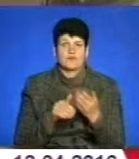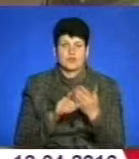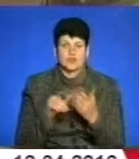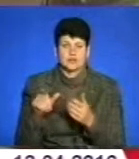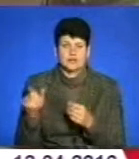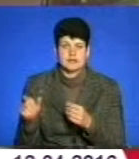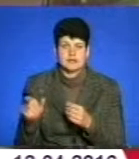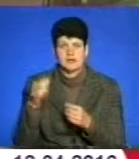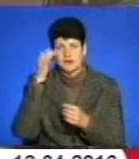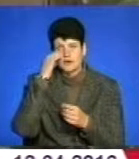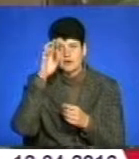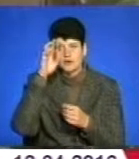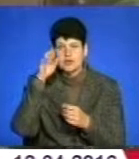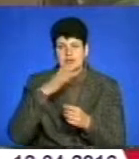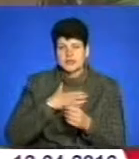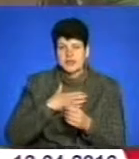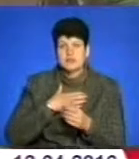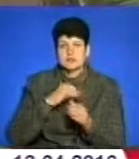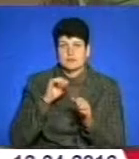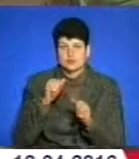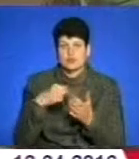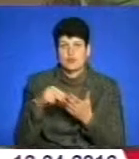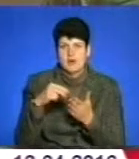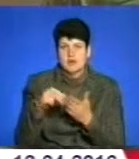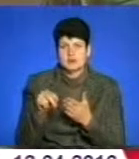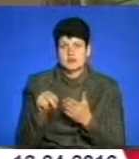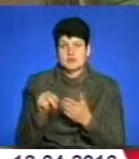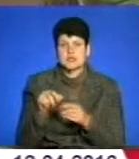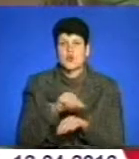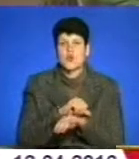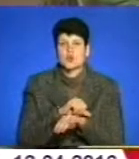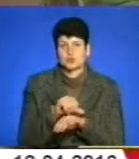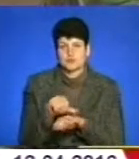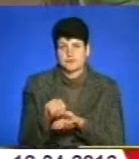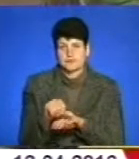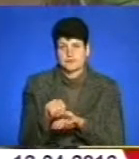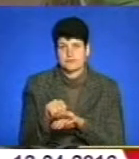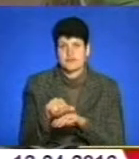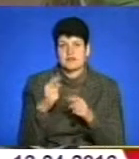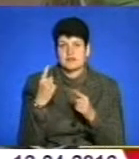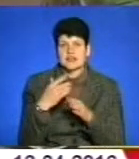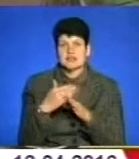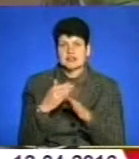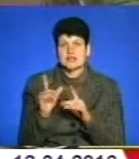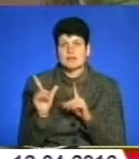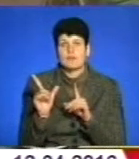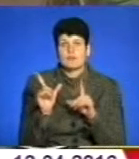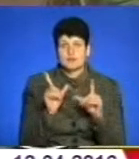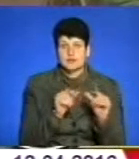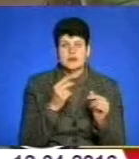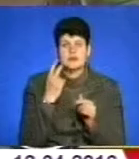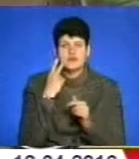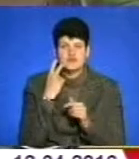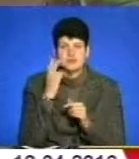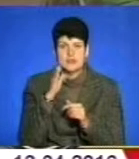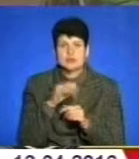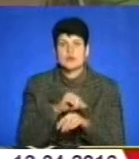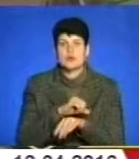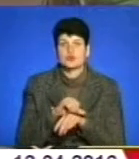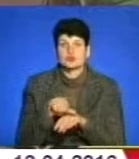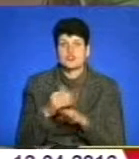Слава Богу, на наші пряники поки що є попит за кордоном, тому велика частина їх поїде, як завжди, за кордон.